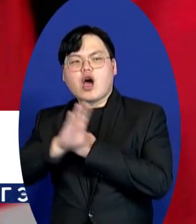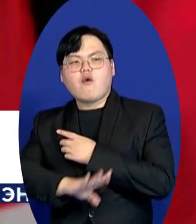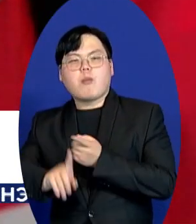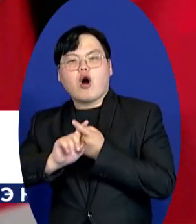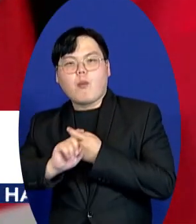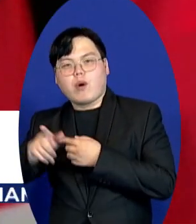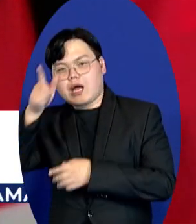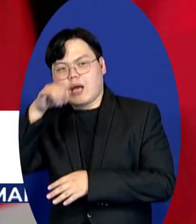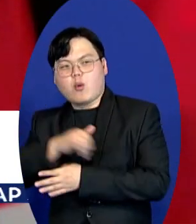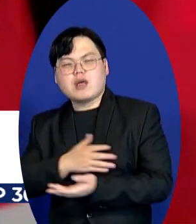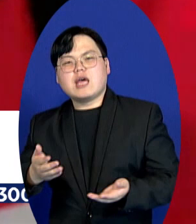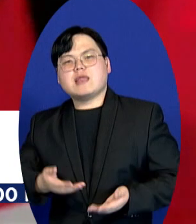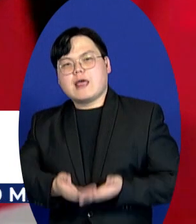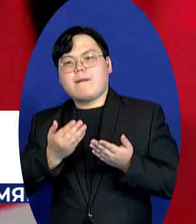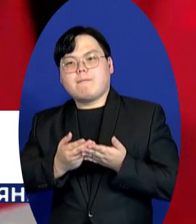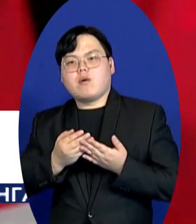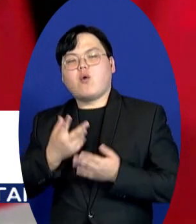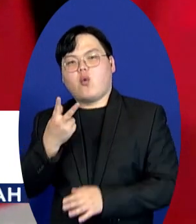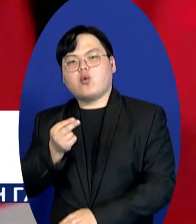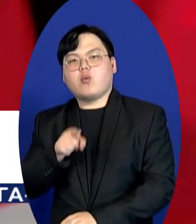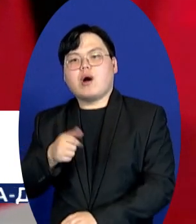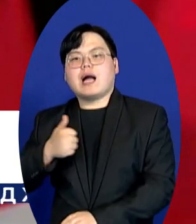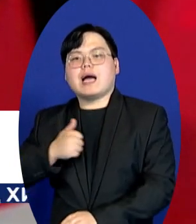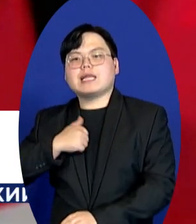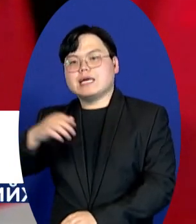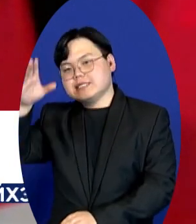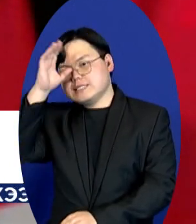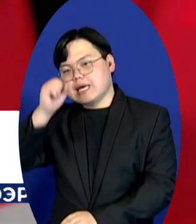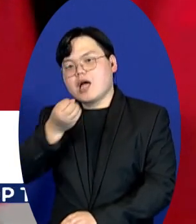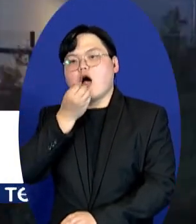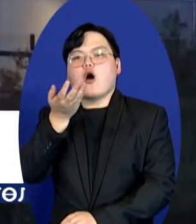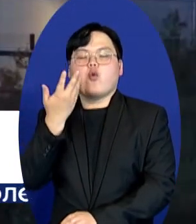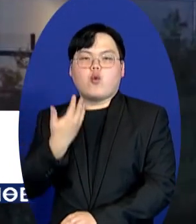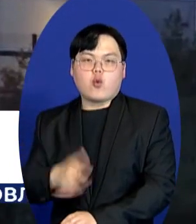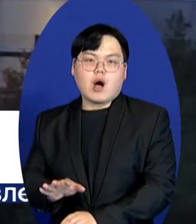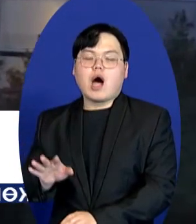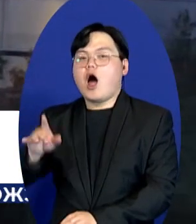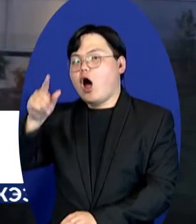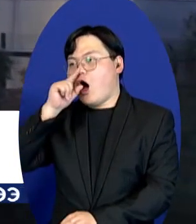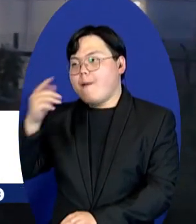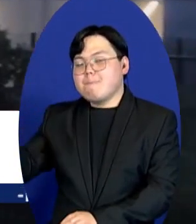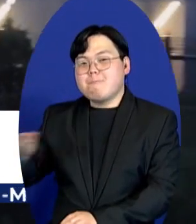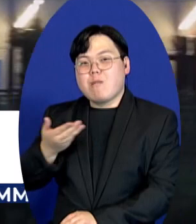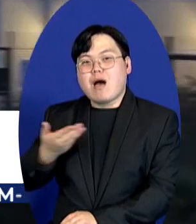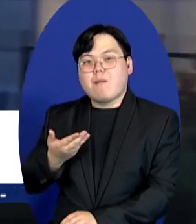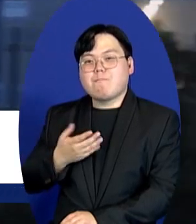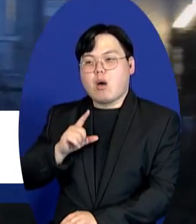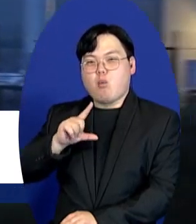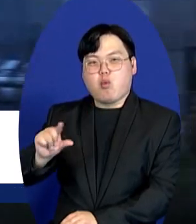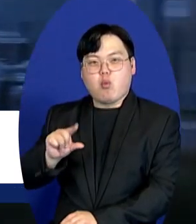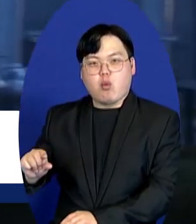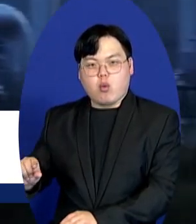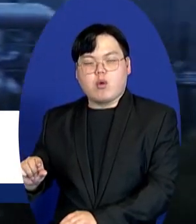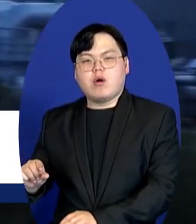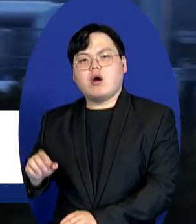Герман улсыг дэмжих нь дамжиггүй юмаа гэж Канадын ерөнхий сайд Трюдо энэ үеэр мэдгджээ. Оросоос орж ирэх нийлүүлэлт нь багаснаар